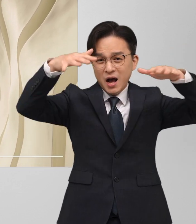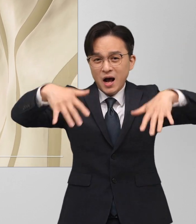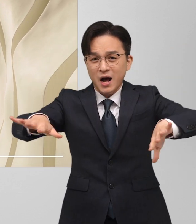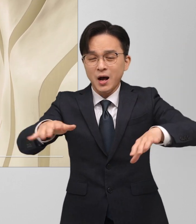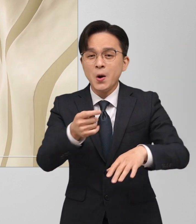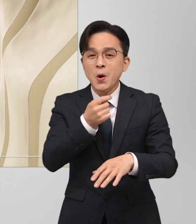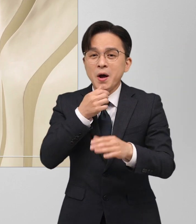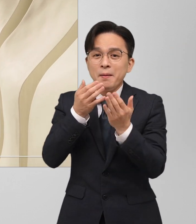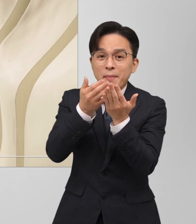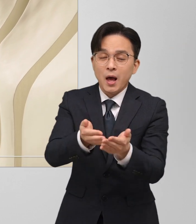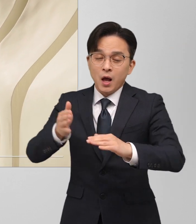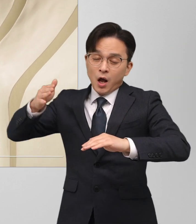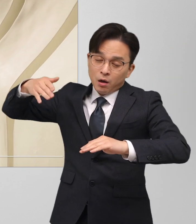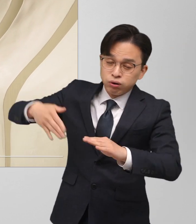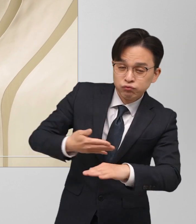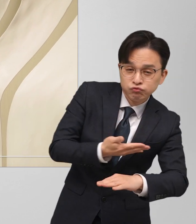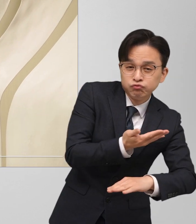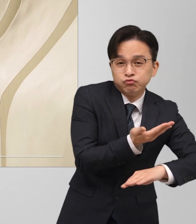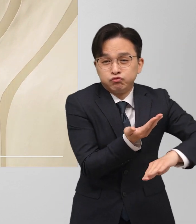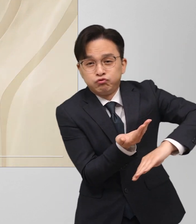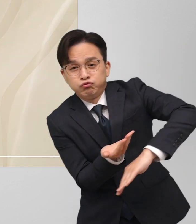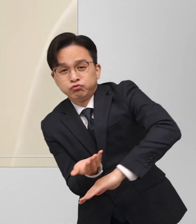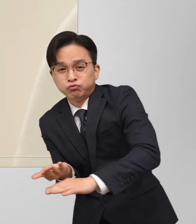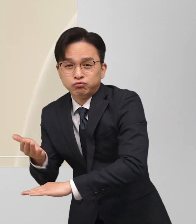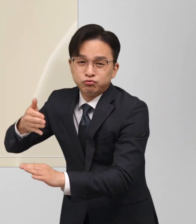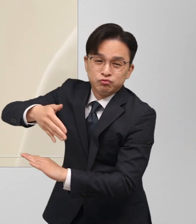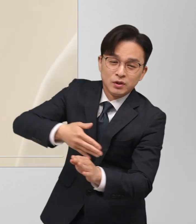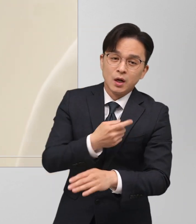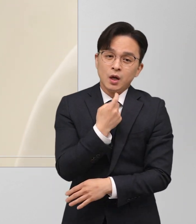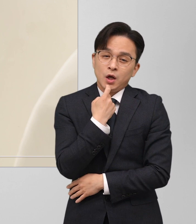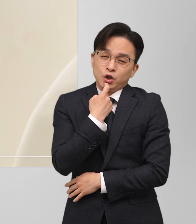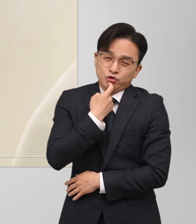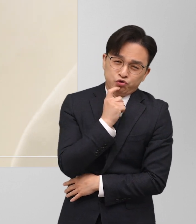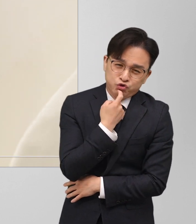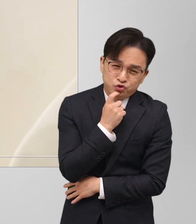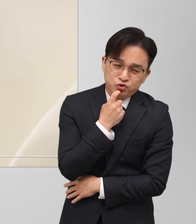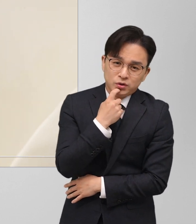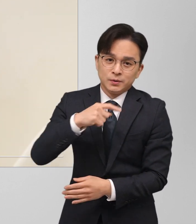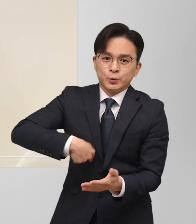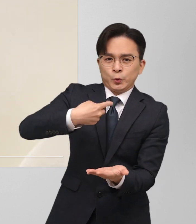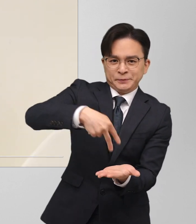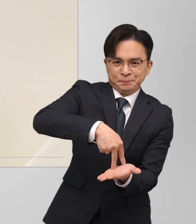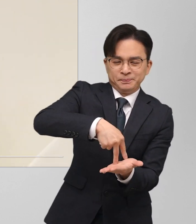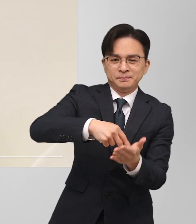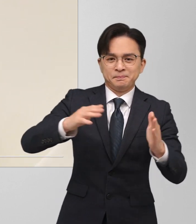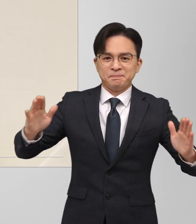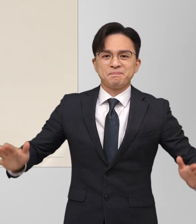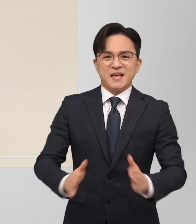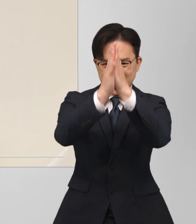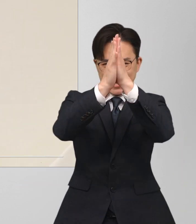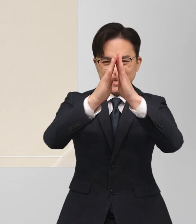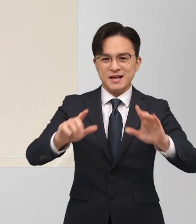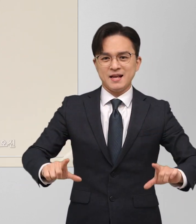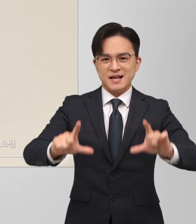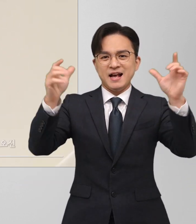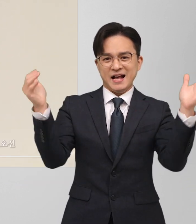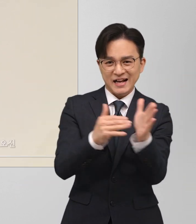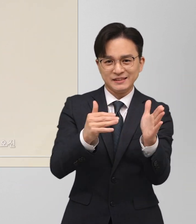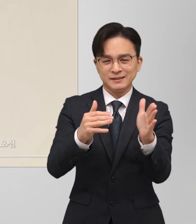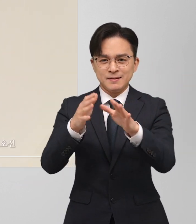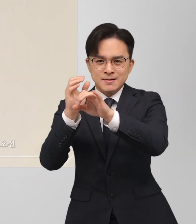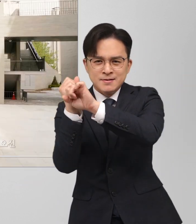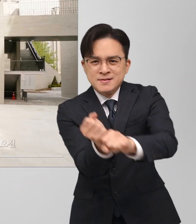임시정부라는 작은 배를 타고 망망대해에 너울인 역사의 파도를 따라서 활동을 하면서도